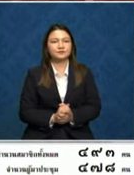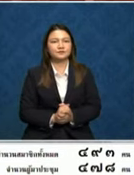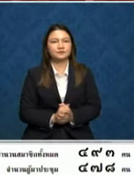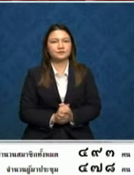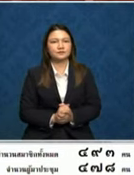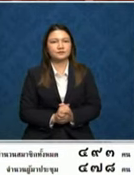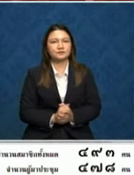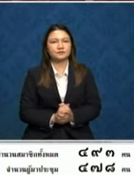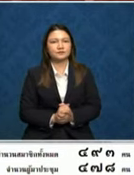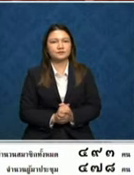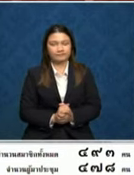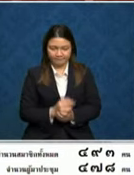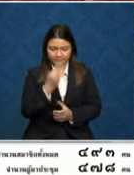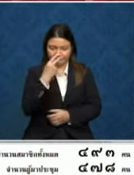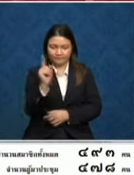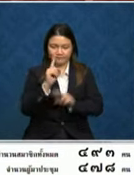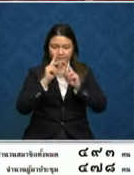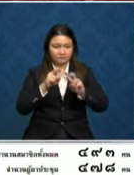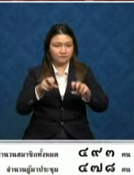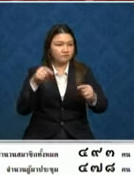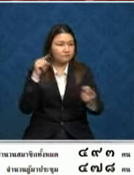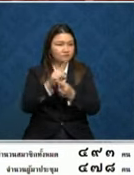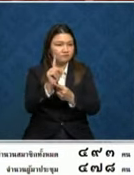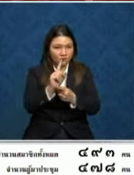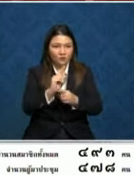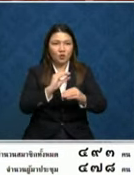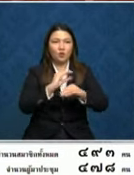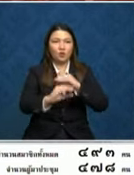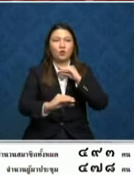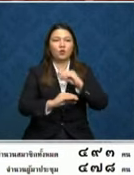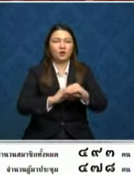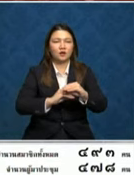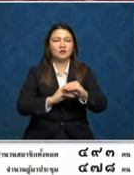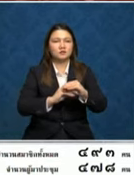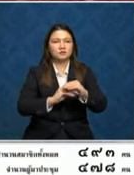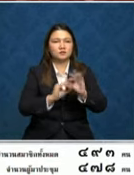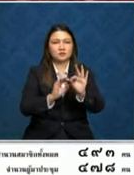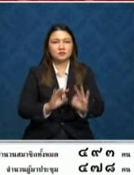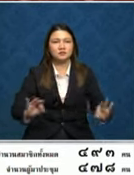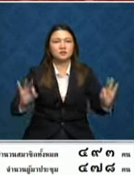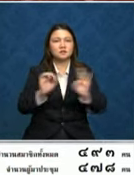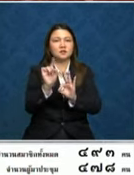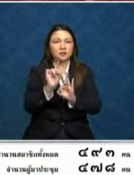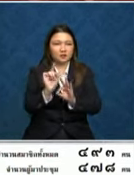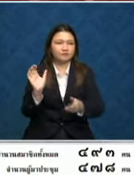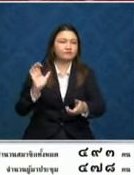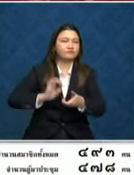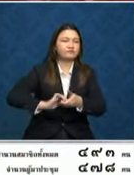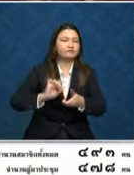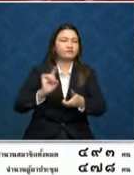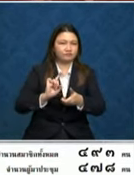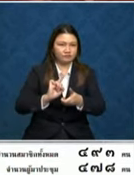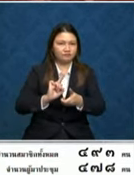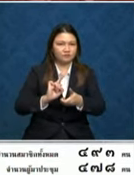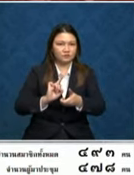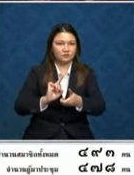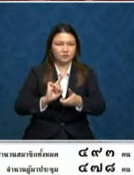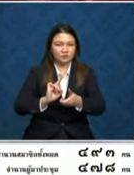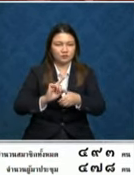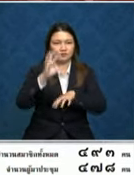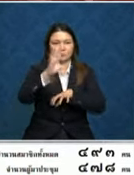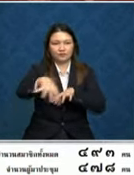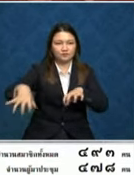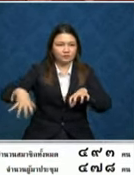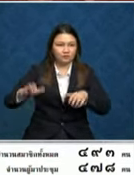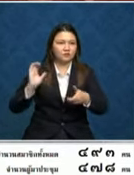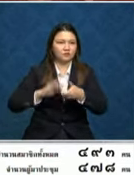ฉันในครั้งนี้นะคะจะขอเน้นไปที่โครงการส่งเสริมความสัมพันธ์และความร่วมมือกับองค์กรระหว่างประเทศนะคะซึ่งได้มีการตั้งงบประมาณไว้สู